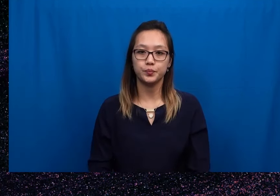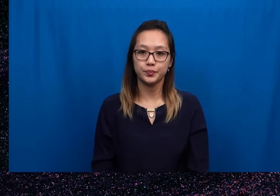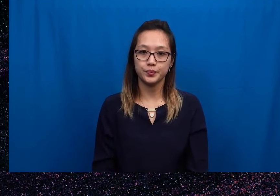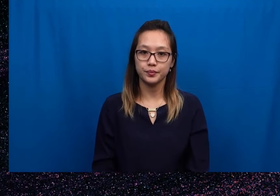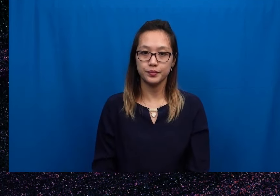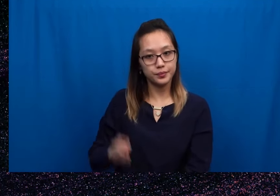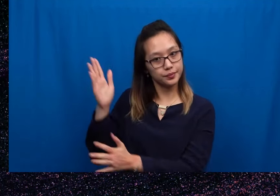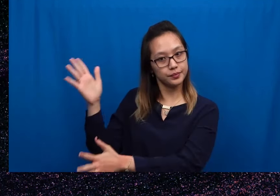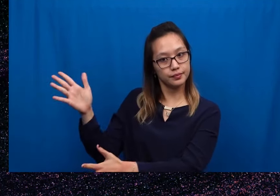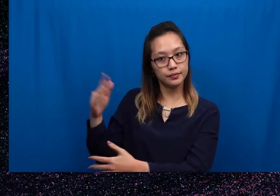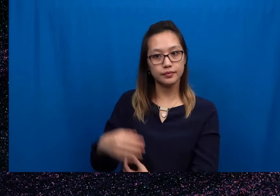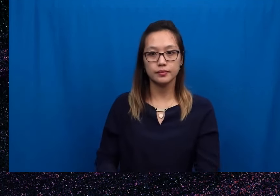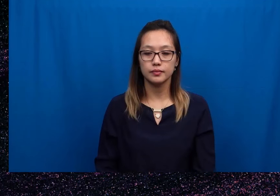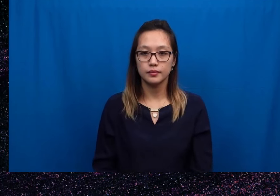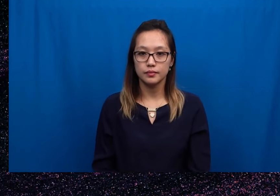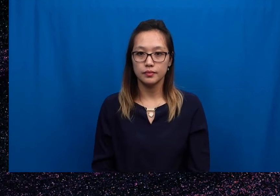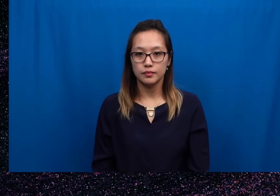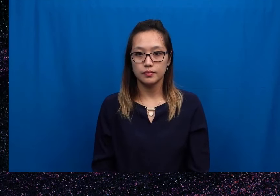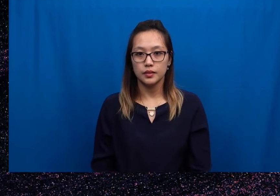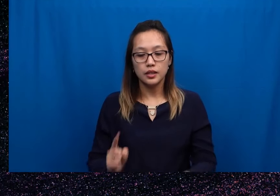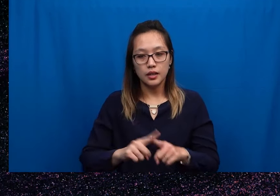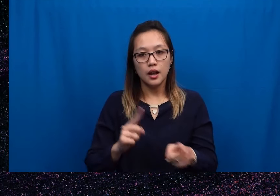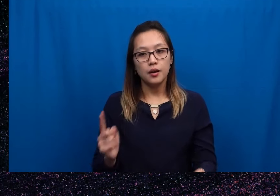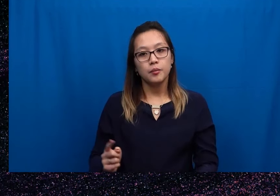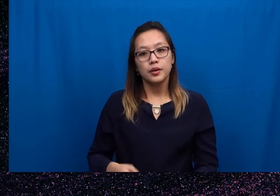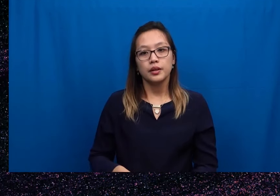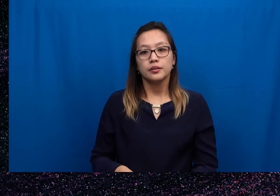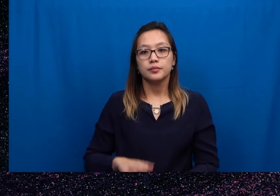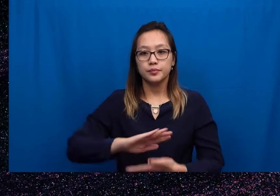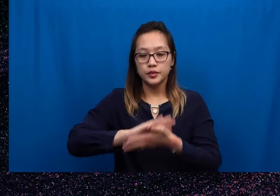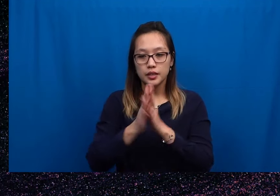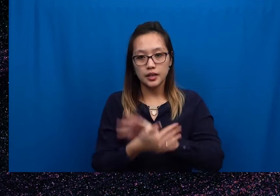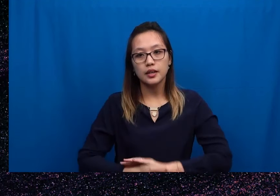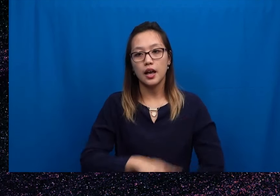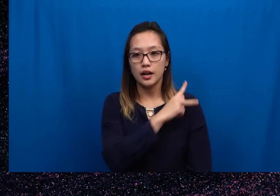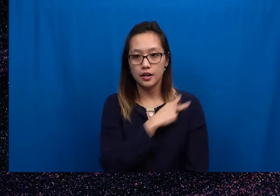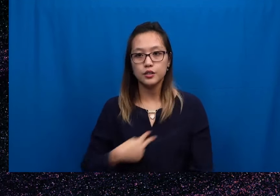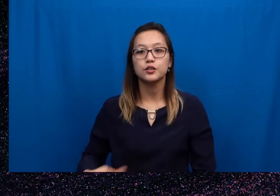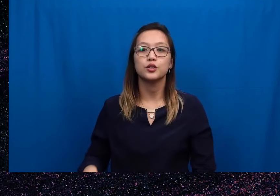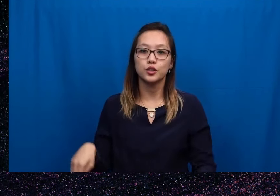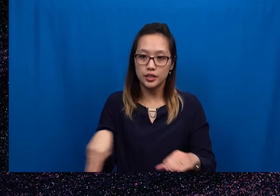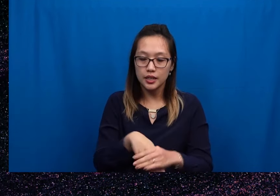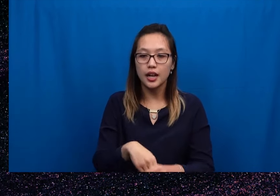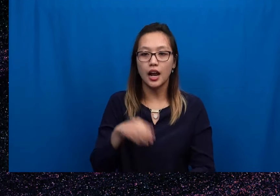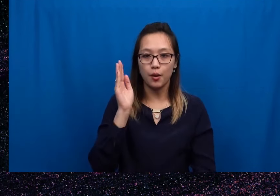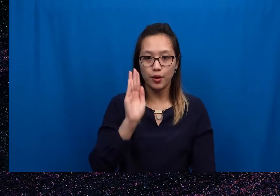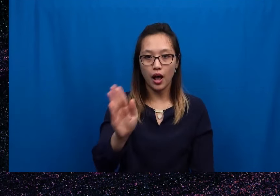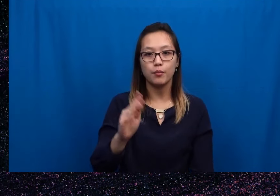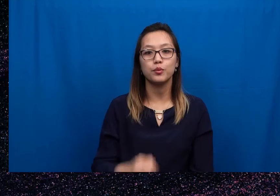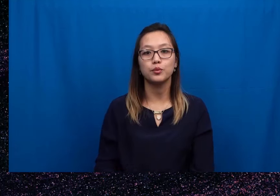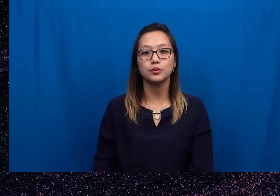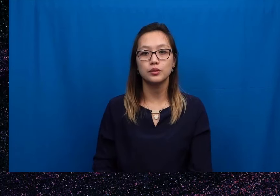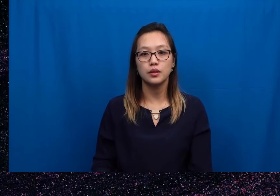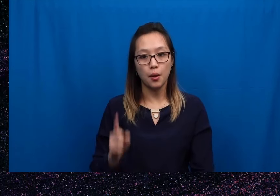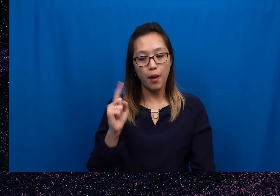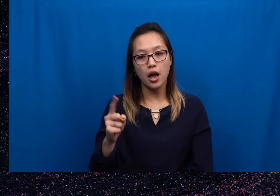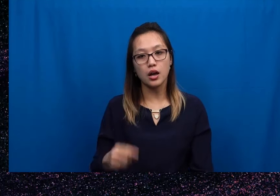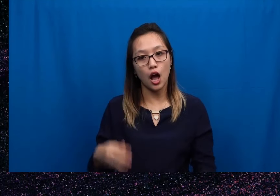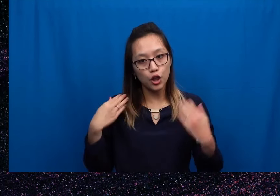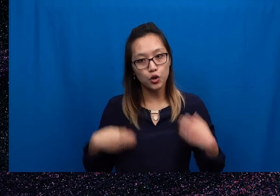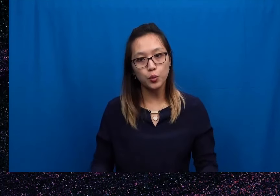ayat 10 sampai 11. Tetapi jika Kristus ada di dalam kamu, maka tubuh memang